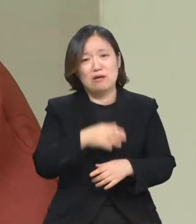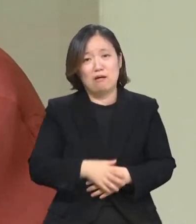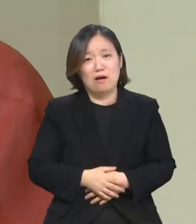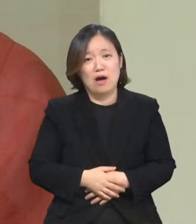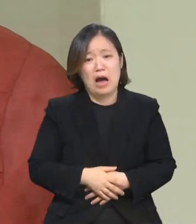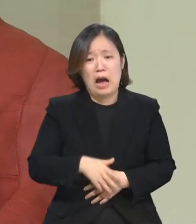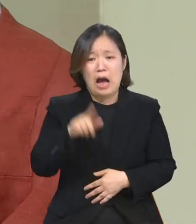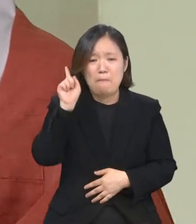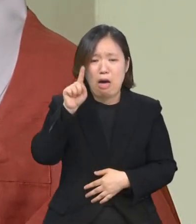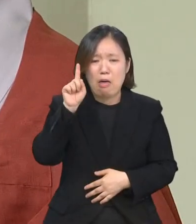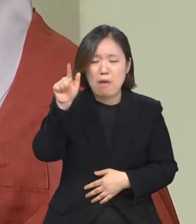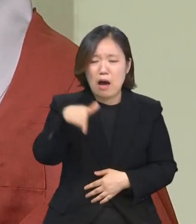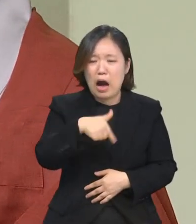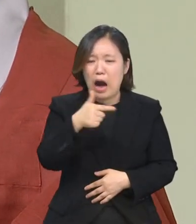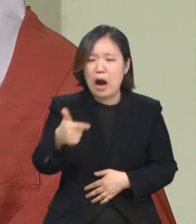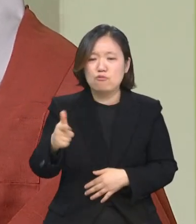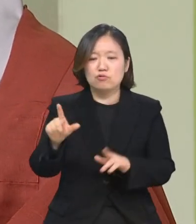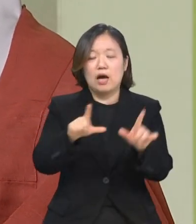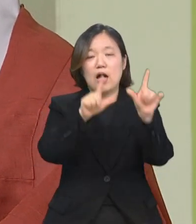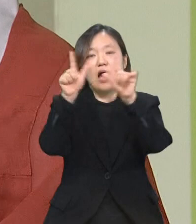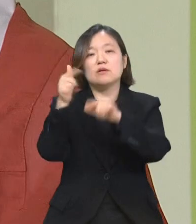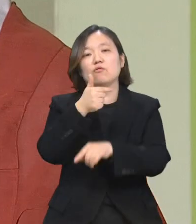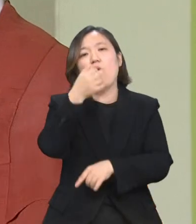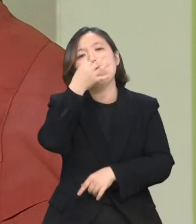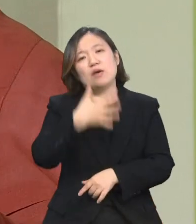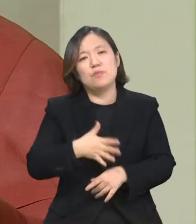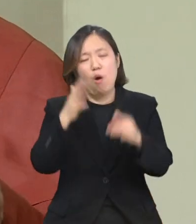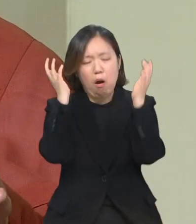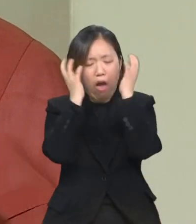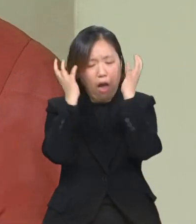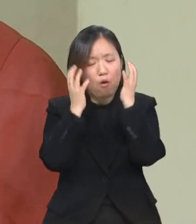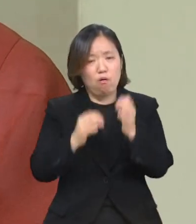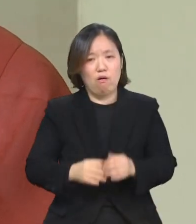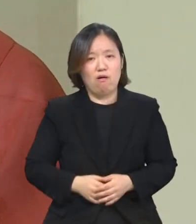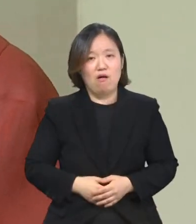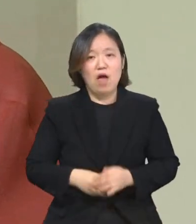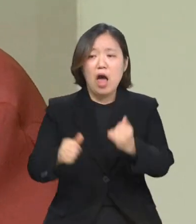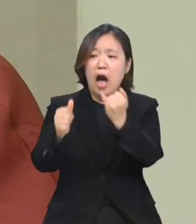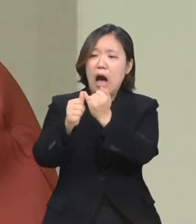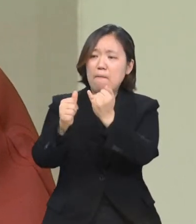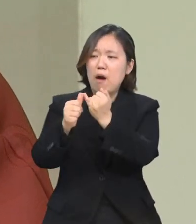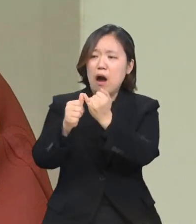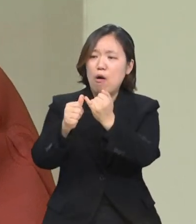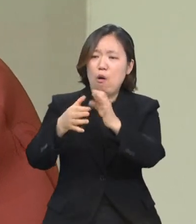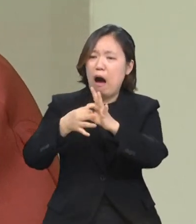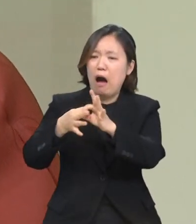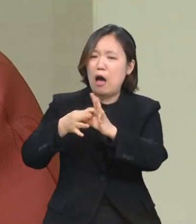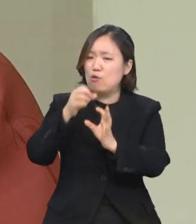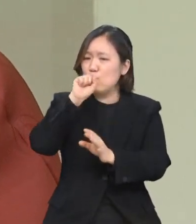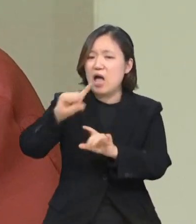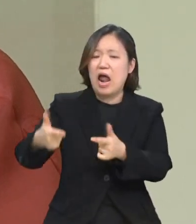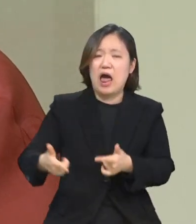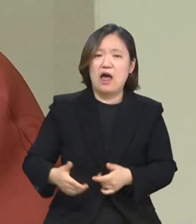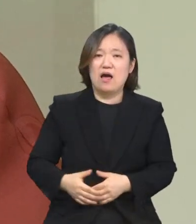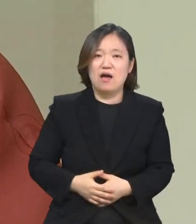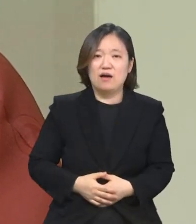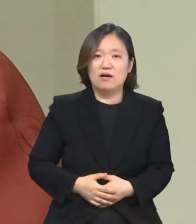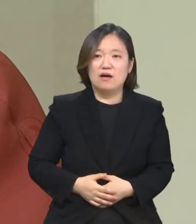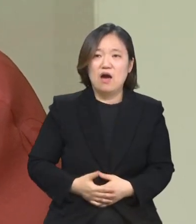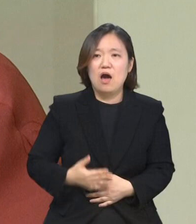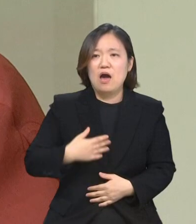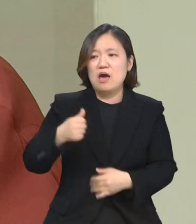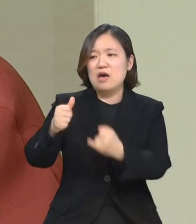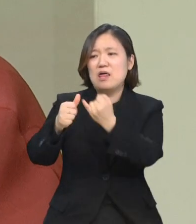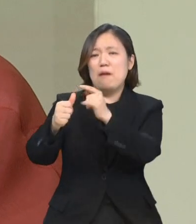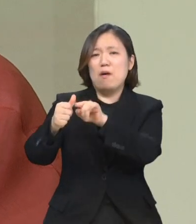매일매일 하루하루 살아가는게 너무 힘들고 그거 남편하고 그렇게 사이가 안 좋대요 남편이 그렇게 말로 자기